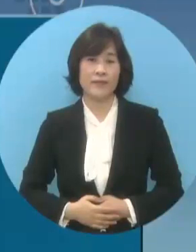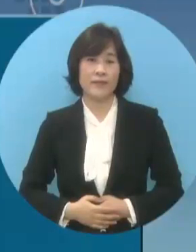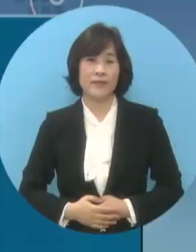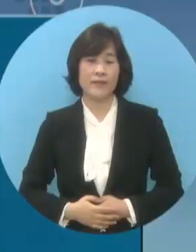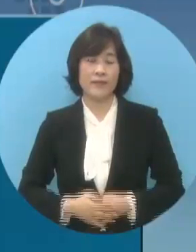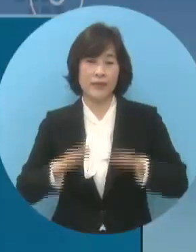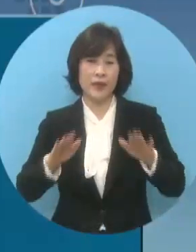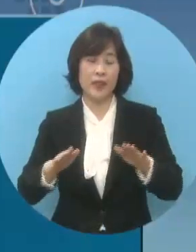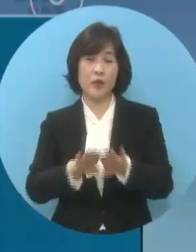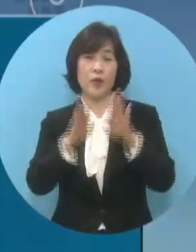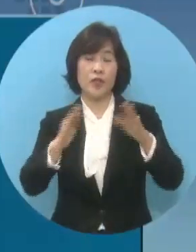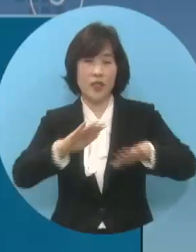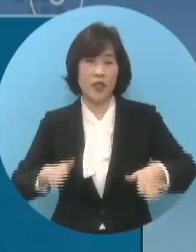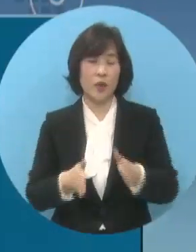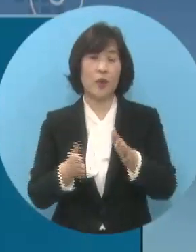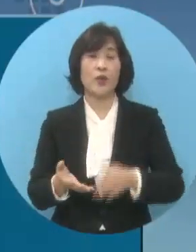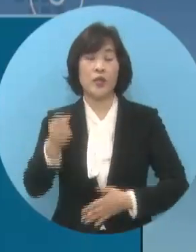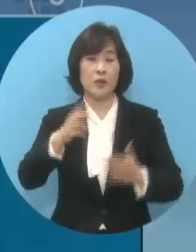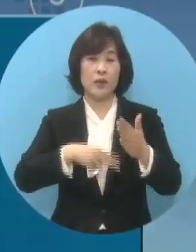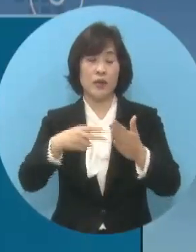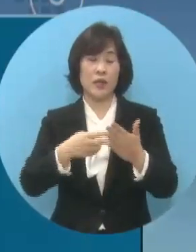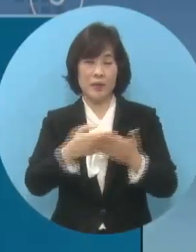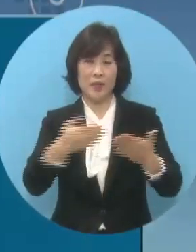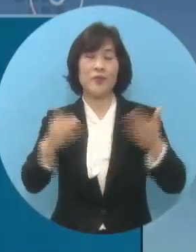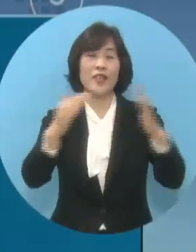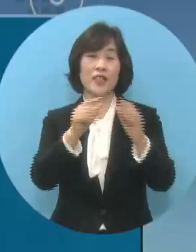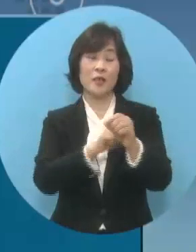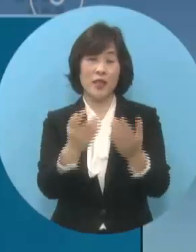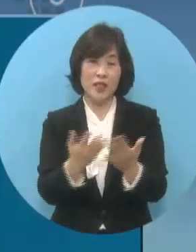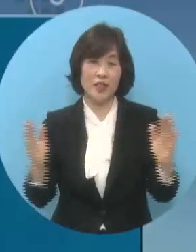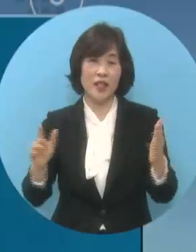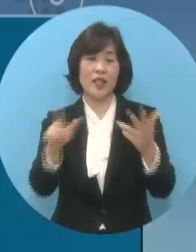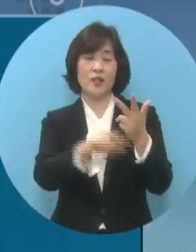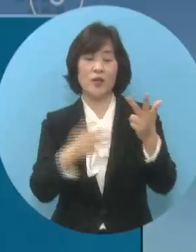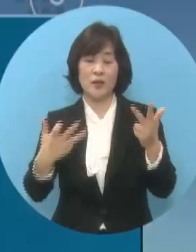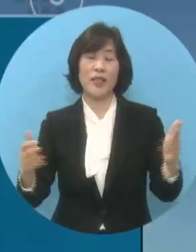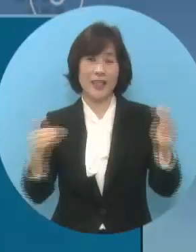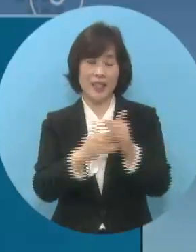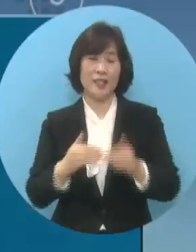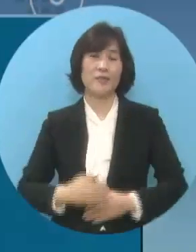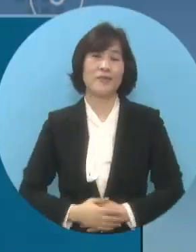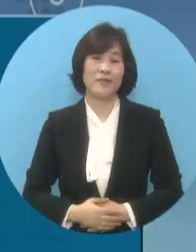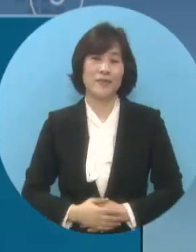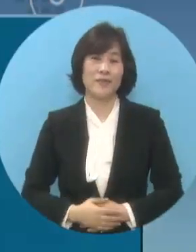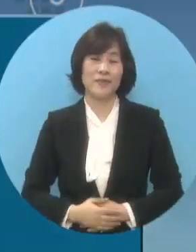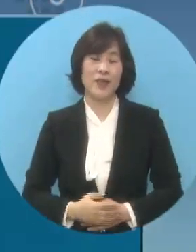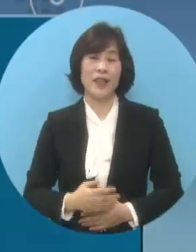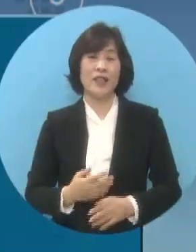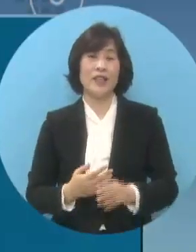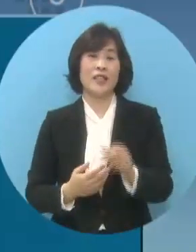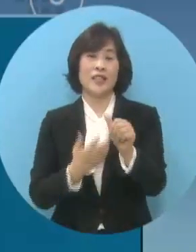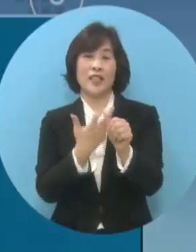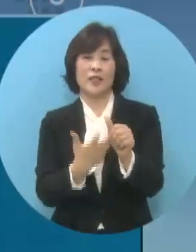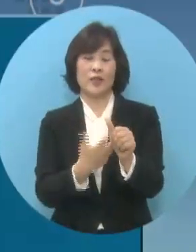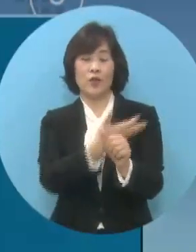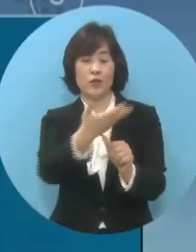최근 문을 연 전남 도림미술관 특별전이 오는 7월 18일까지 이어집니다. 산을 등지고 물을